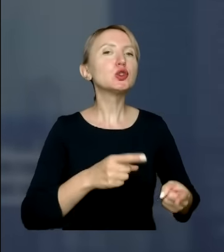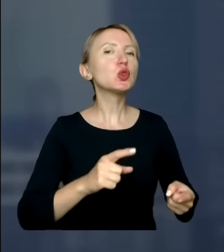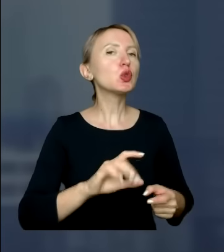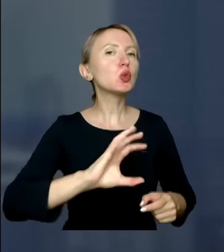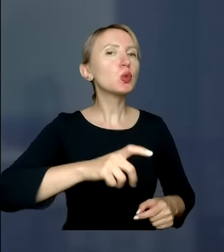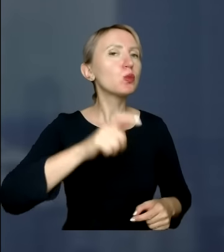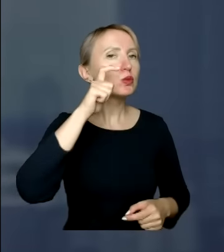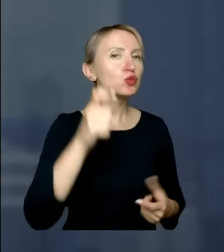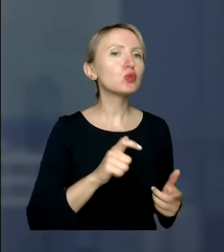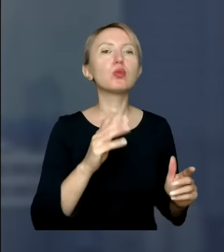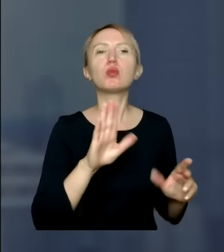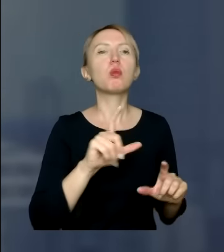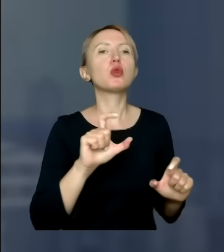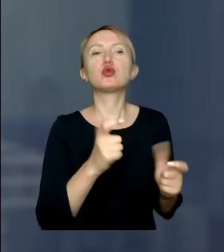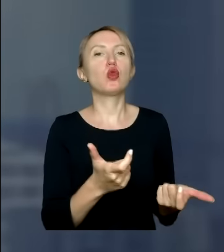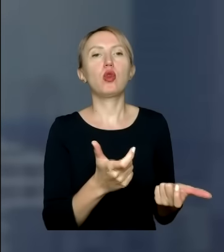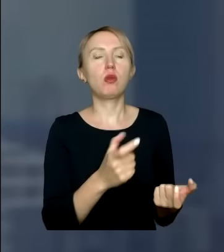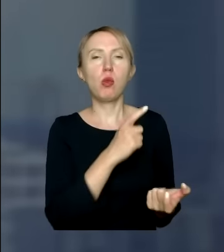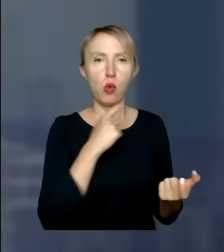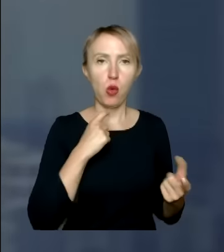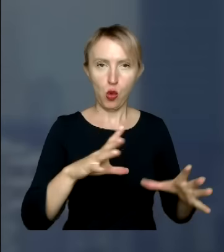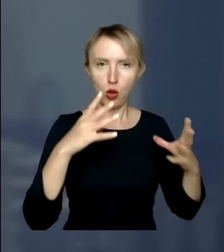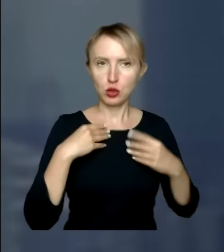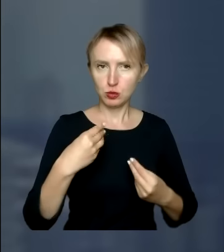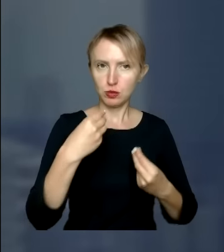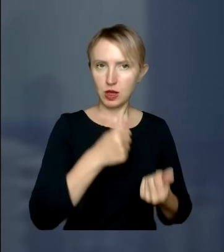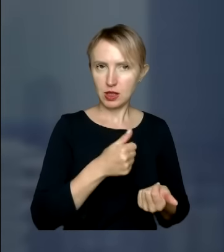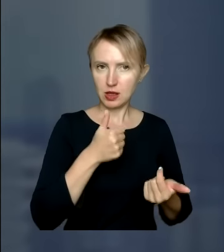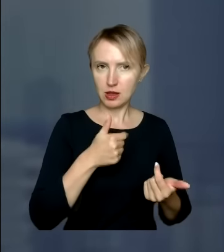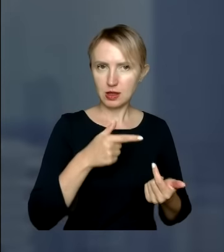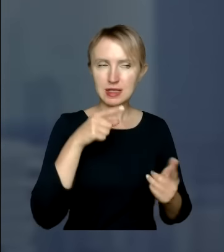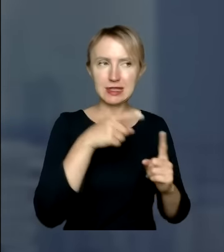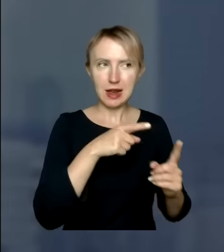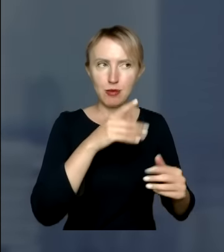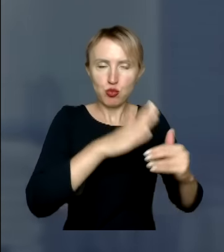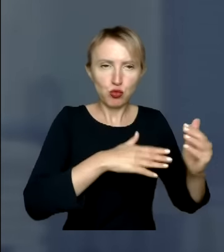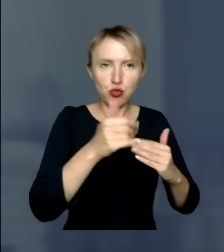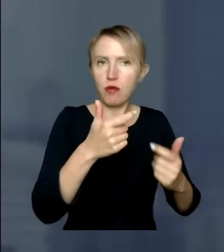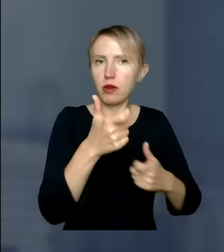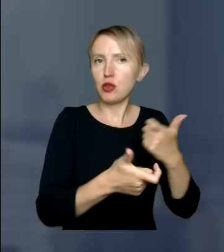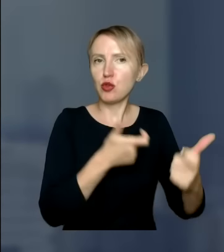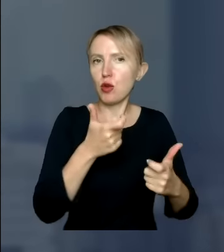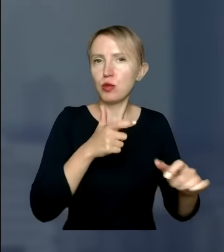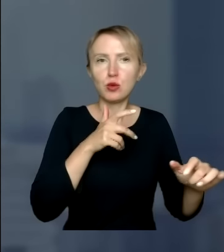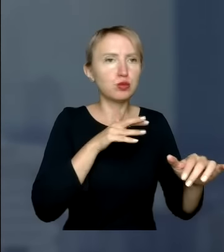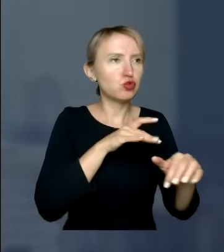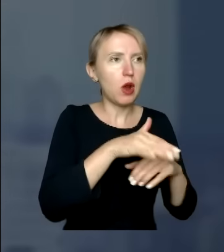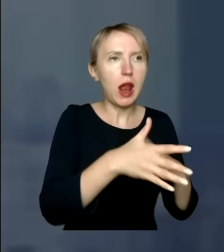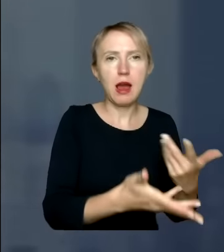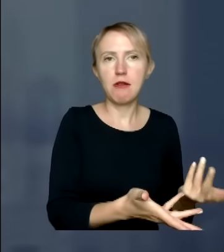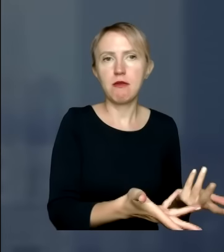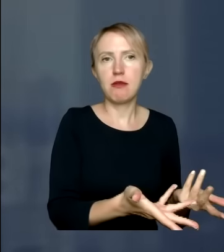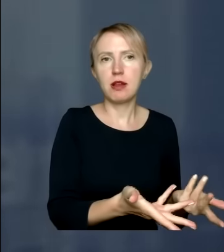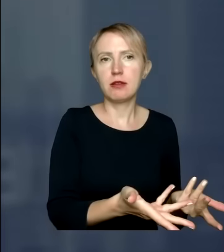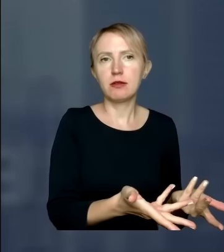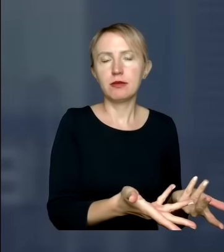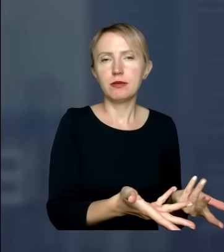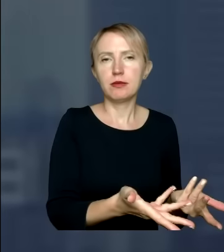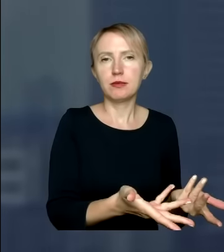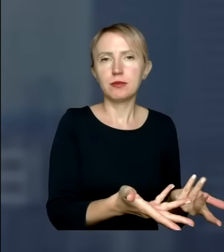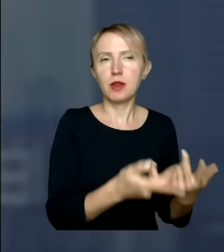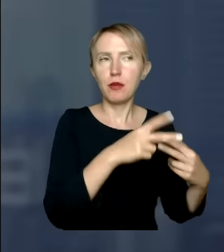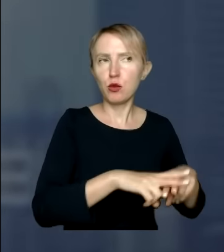przestępcza bo co bo ksiądz dostawał pieniądze na budowę i nie wiem robił przelewy z